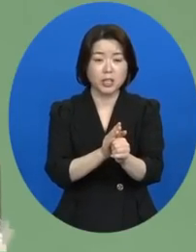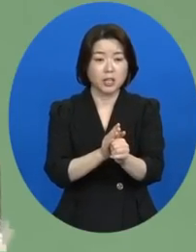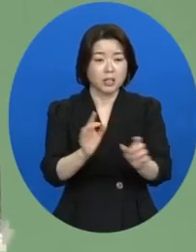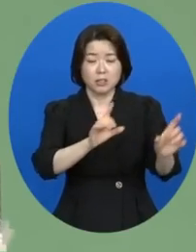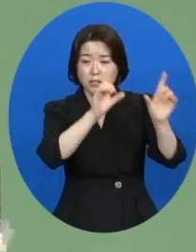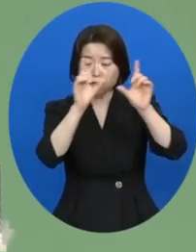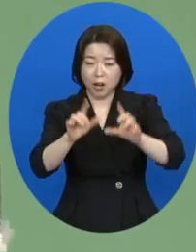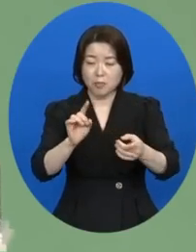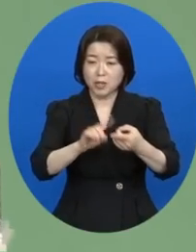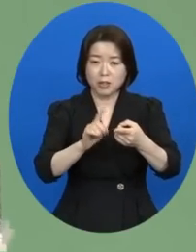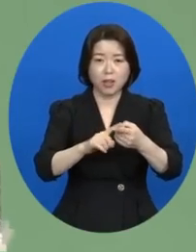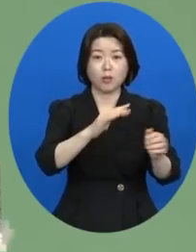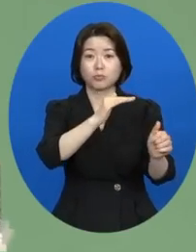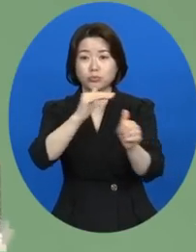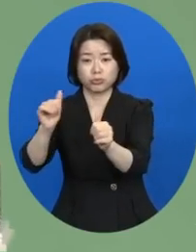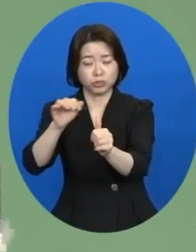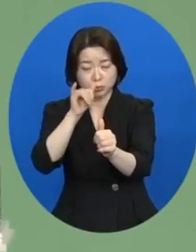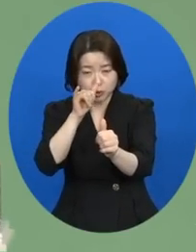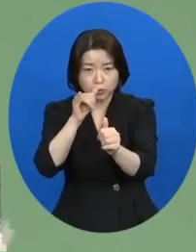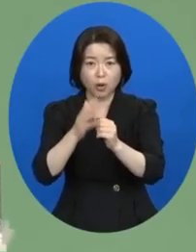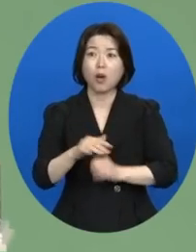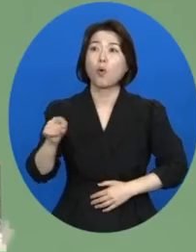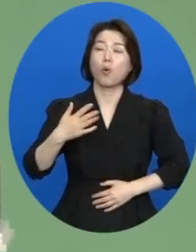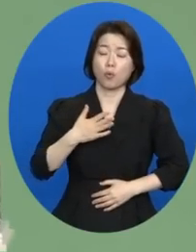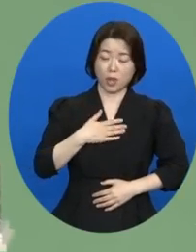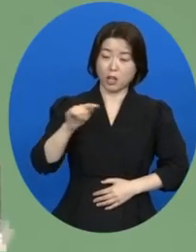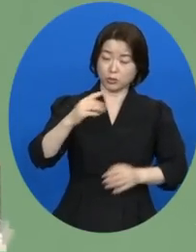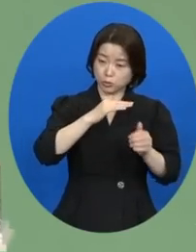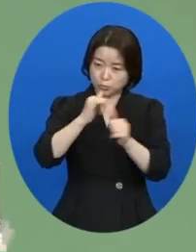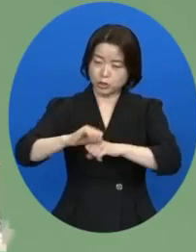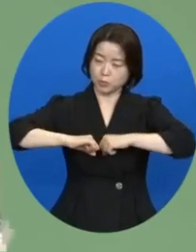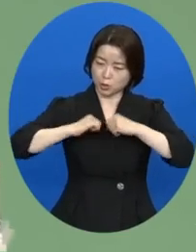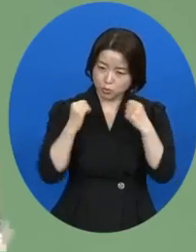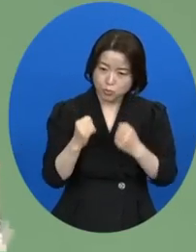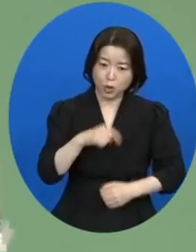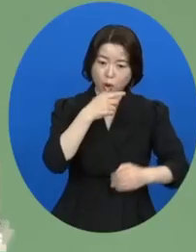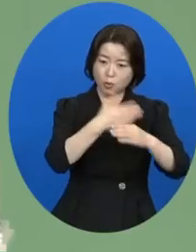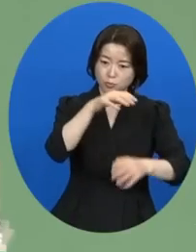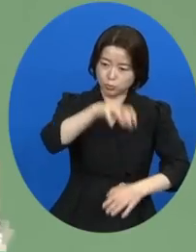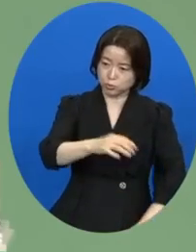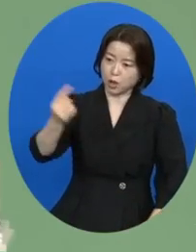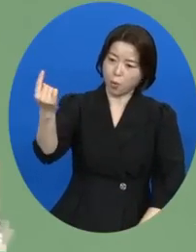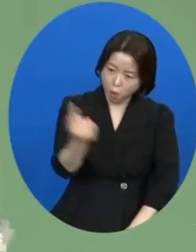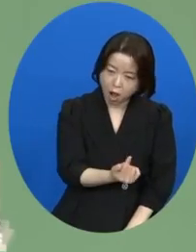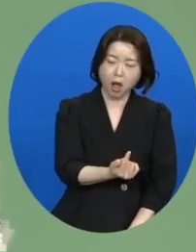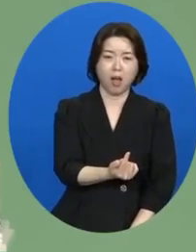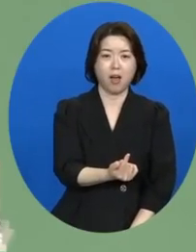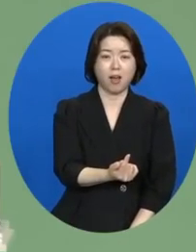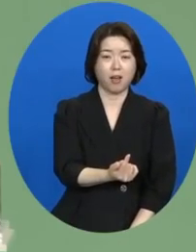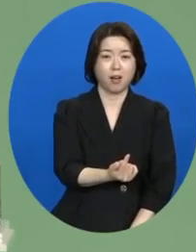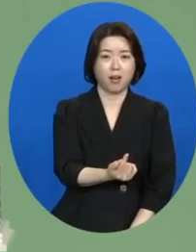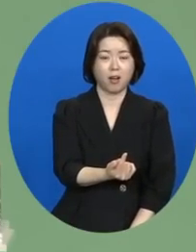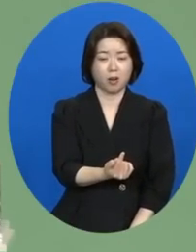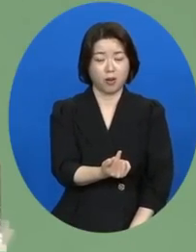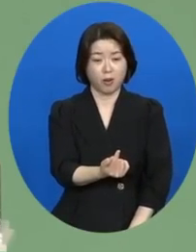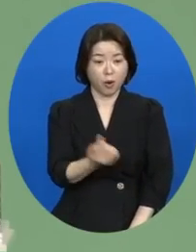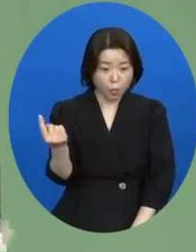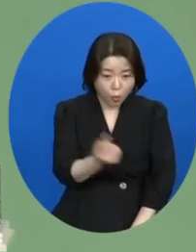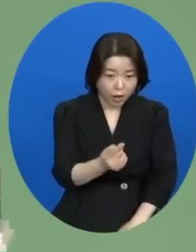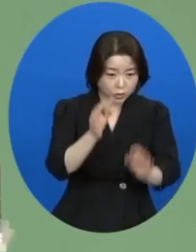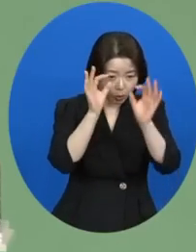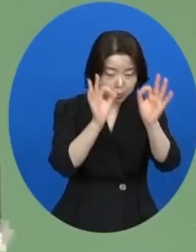주셨는데 그래서 저는 그 부르심에 순종하고 여기까지 왔는데 막상 그